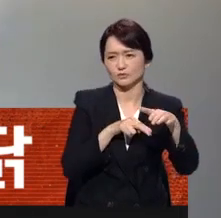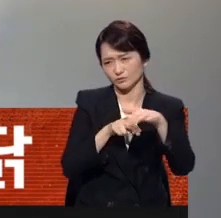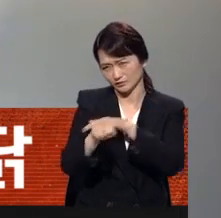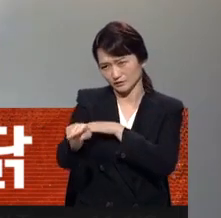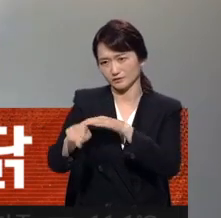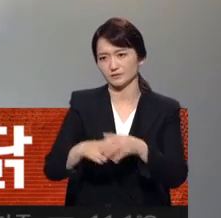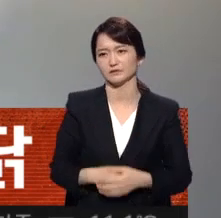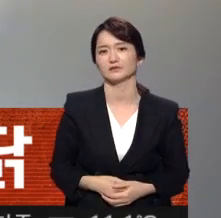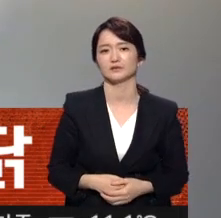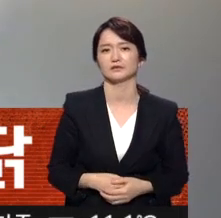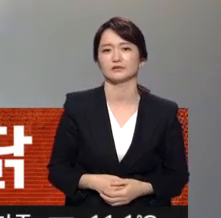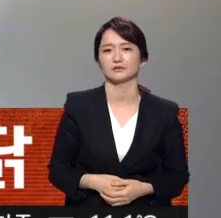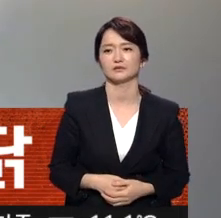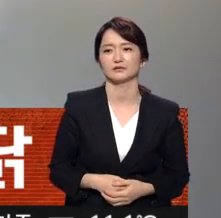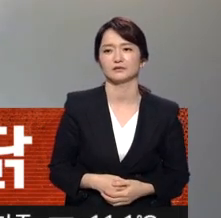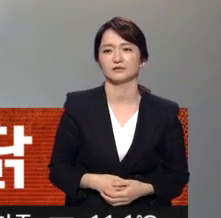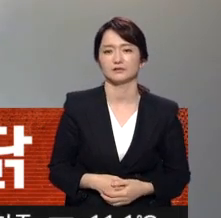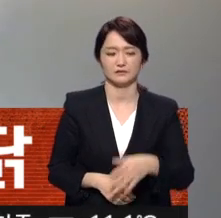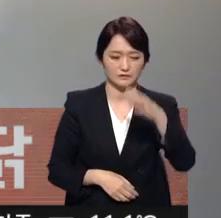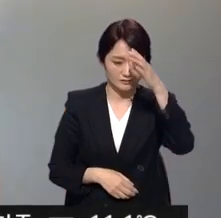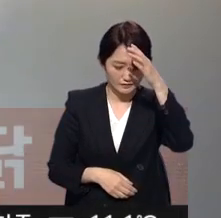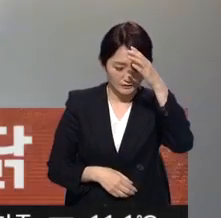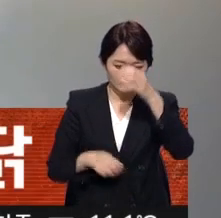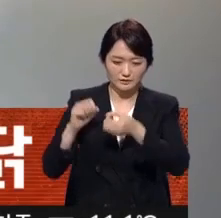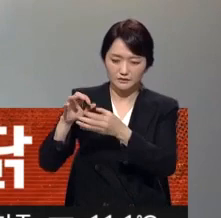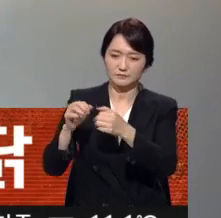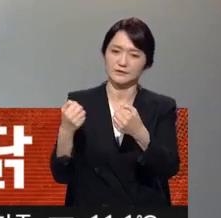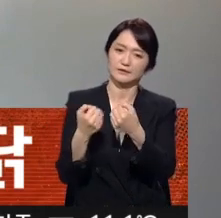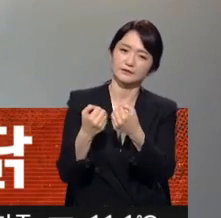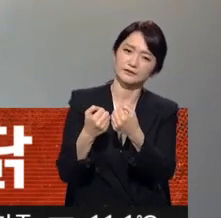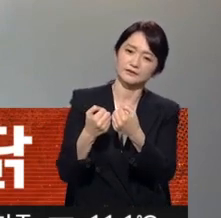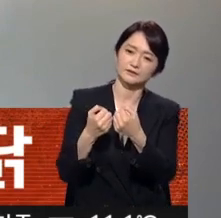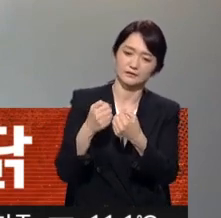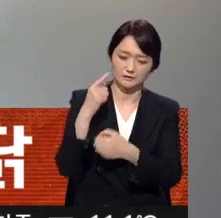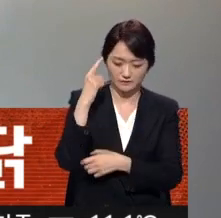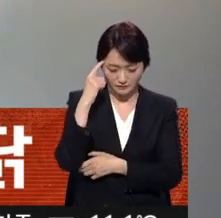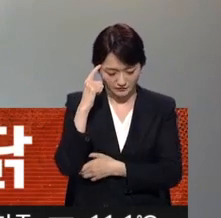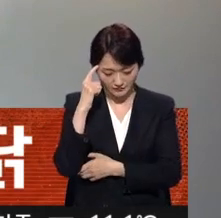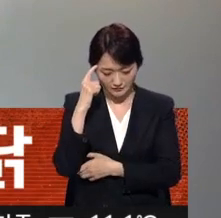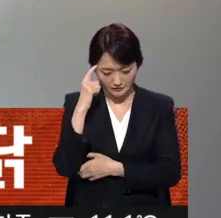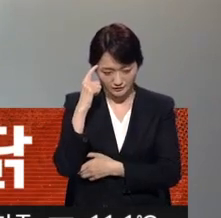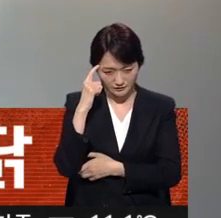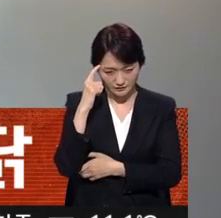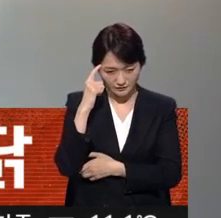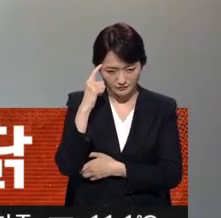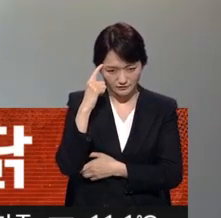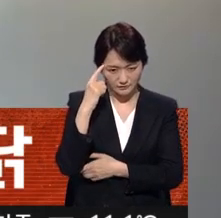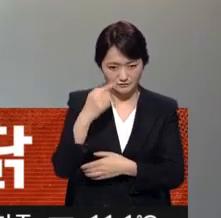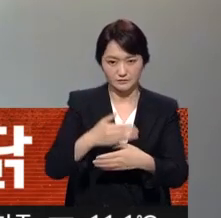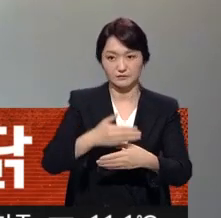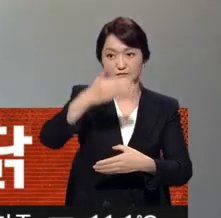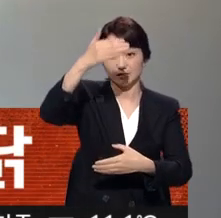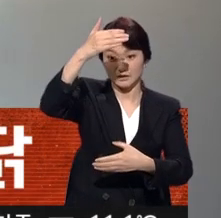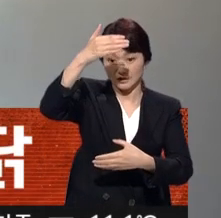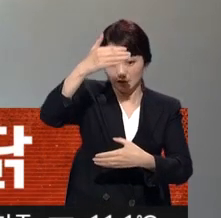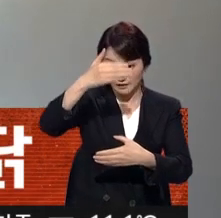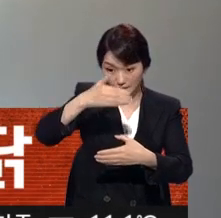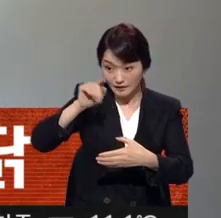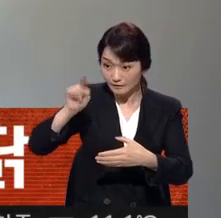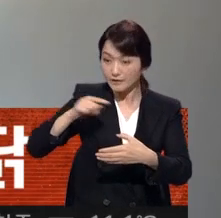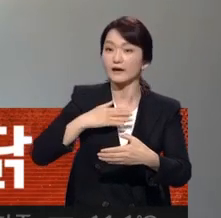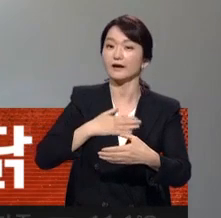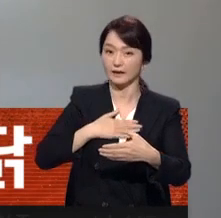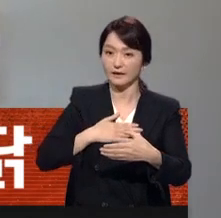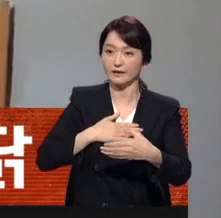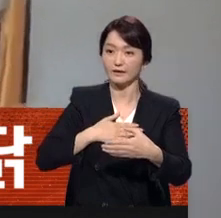가능하는데요이 한참 동안 달과 전쟁을 벌인 택배기사 결국 차고 문을 먼저 내리는 방법을 생각해냈고요이 차구문이